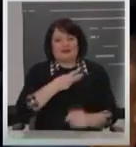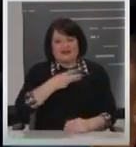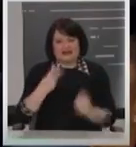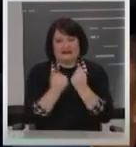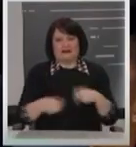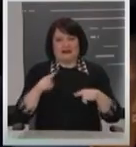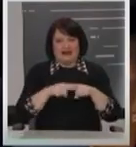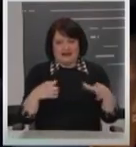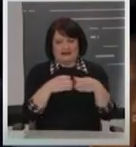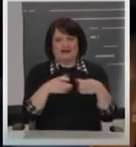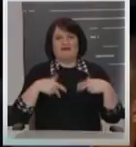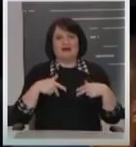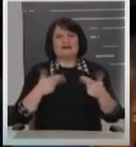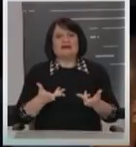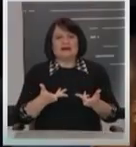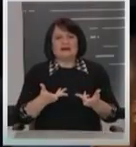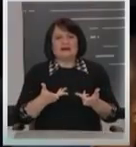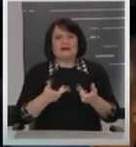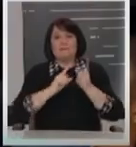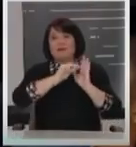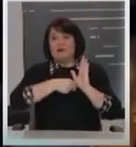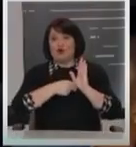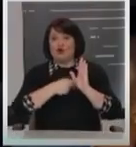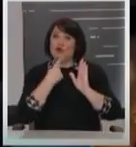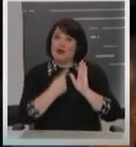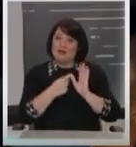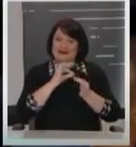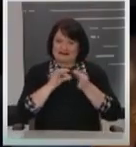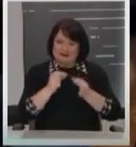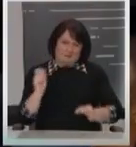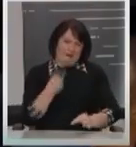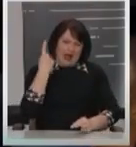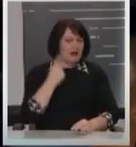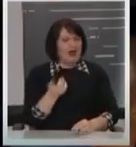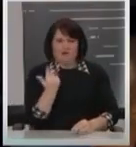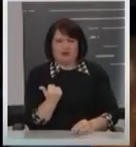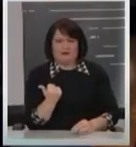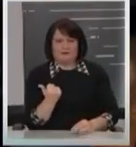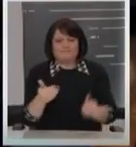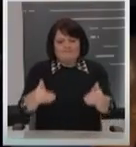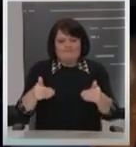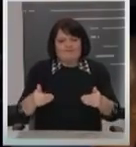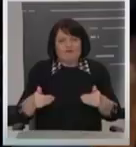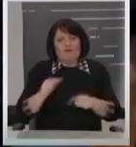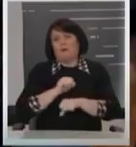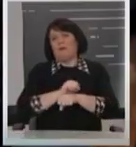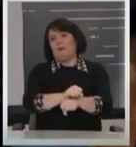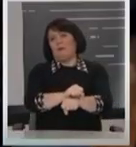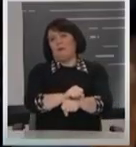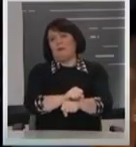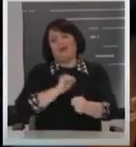και των ΑΝΕΛ, δεν είναι ότι δεν σκίσατε το μνημόνιο. Δεν είναι ότι υποχωρήσατε και παραδοθήκατε